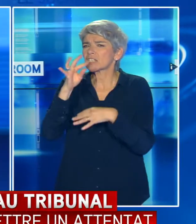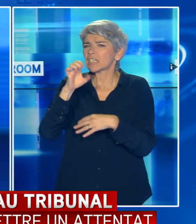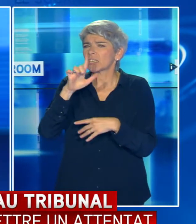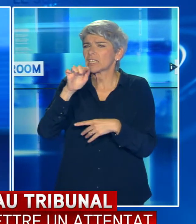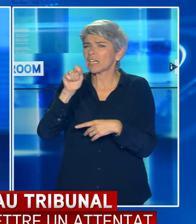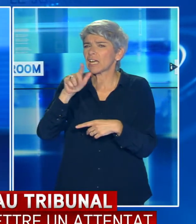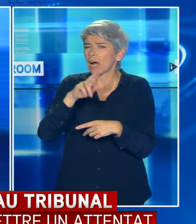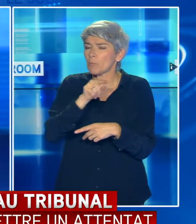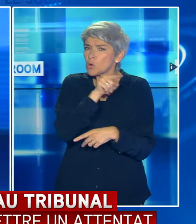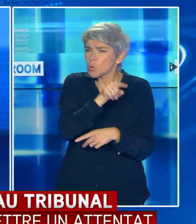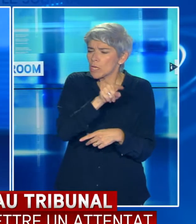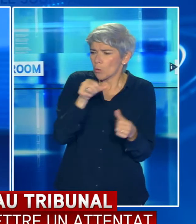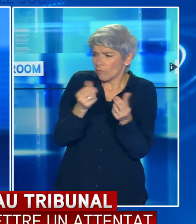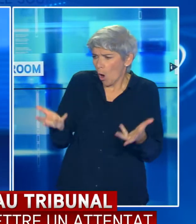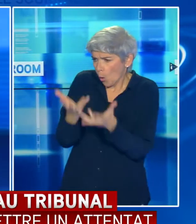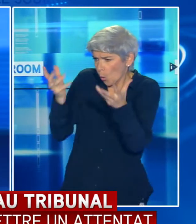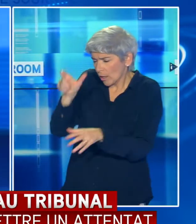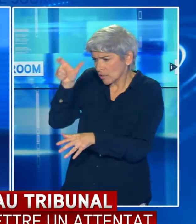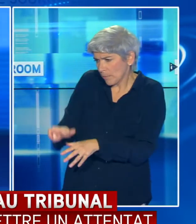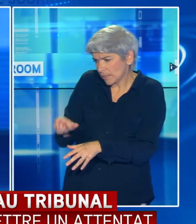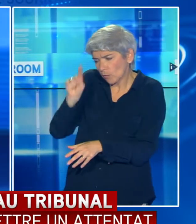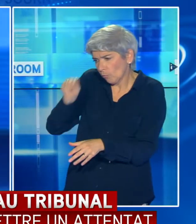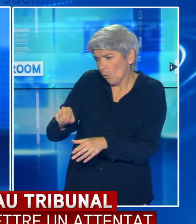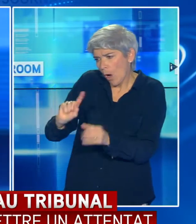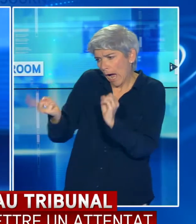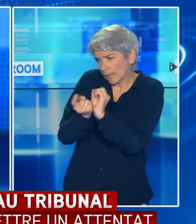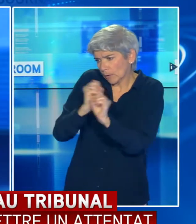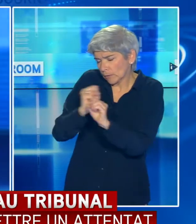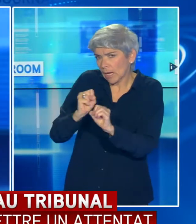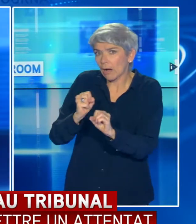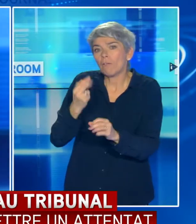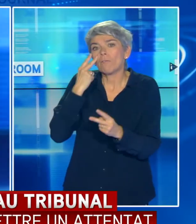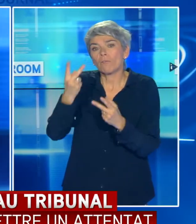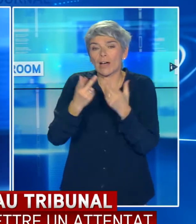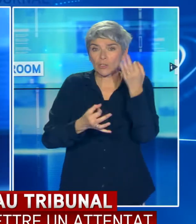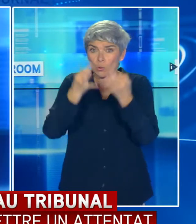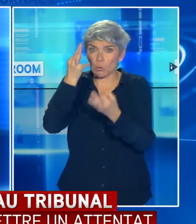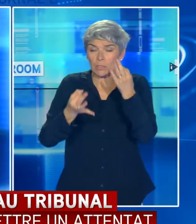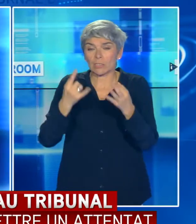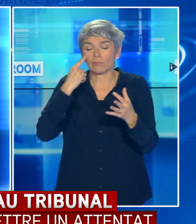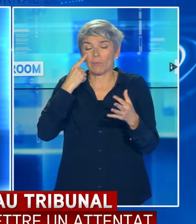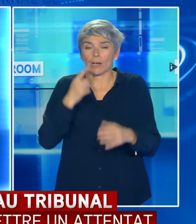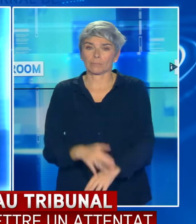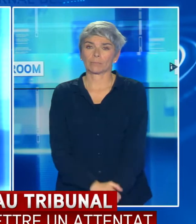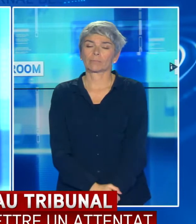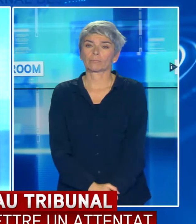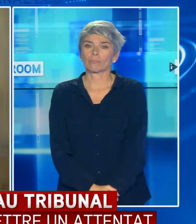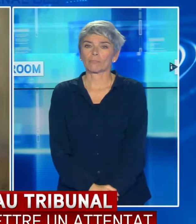incité un correspondant à commettre un attentat devant le palais de justice à Paris. Noémie Schultz avec Olivier Gangloff.